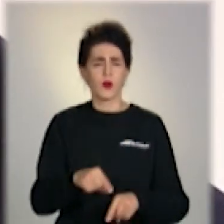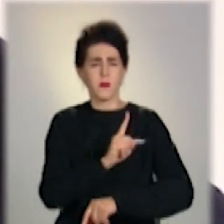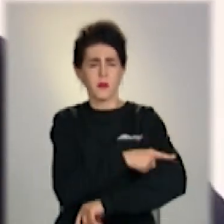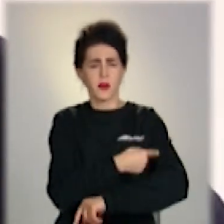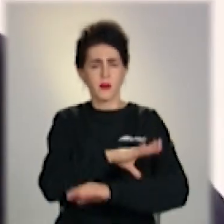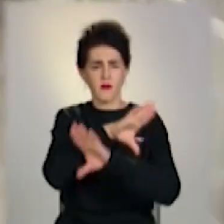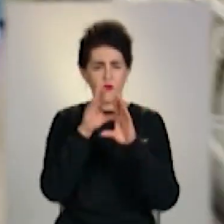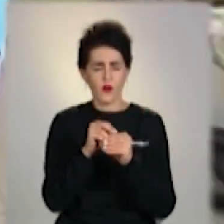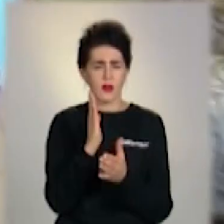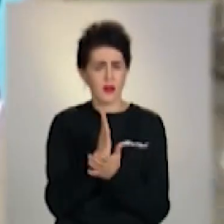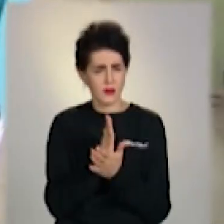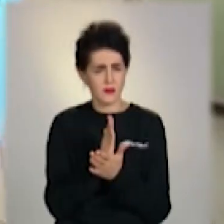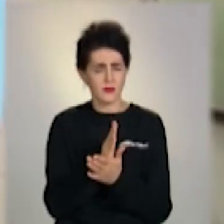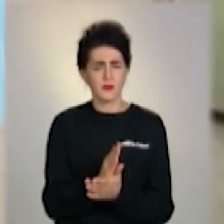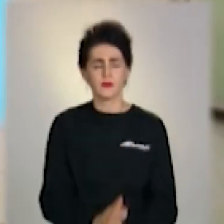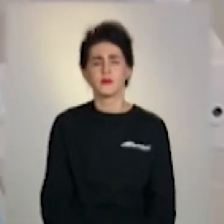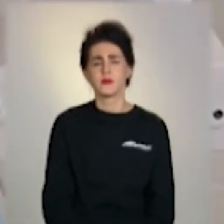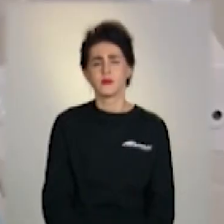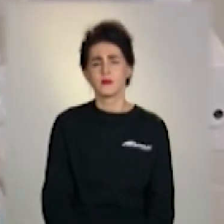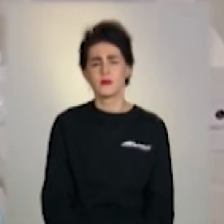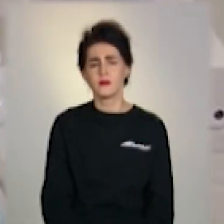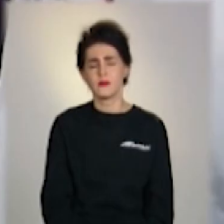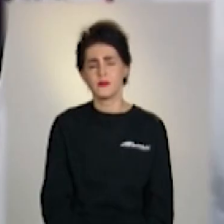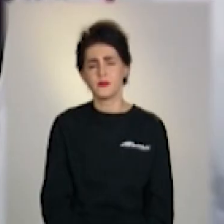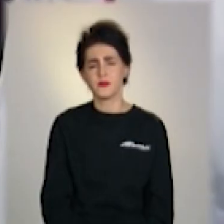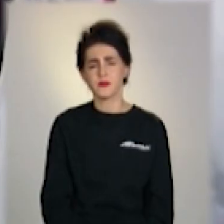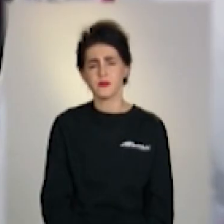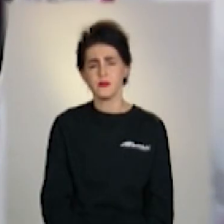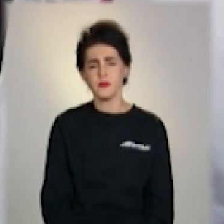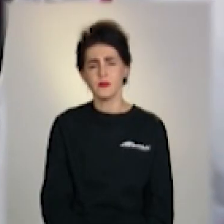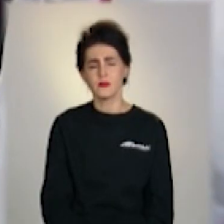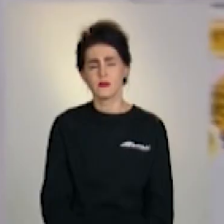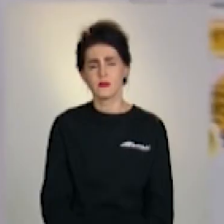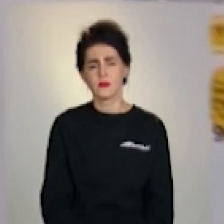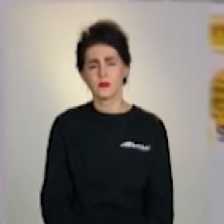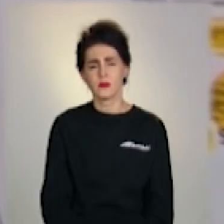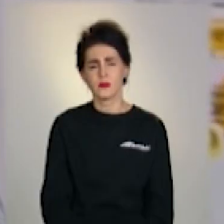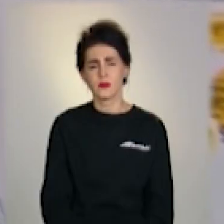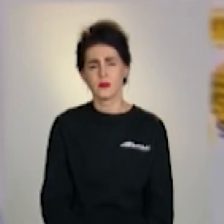такий апарат працює. Ростислав Сисоєв, Вікторія Чистюхіна, Євген Якунін для телеканалу «Донбас».